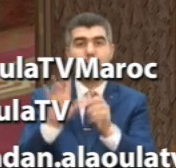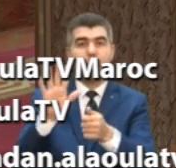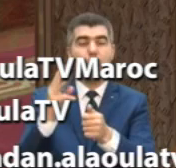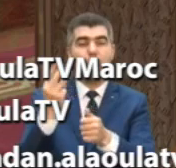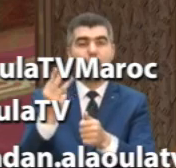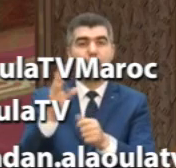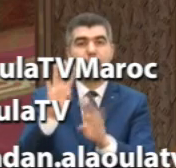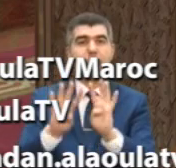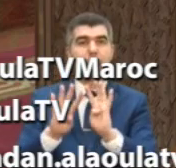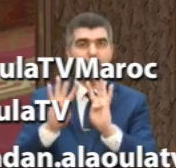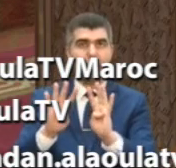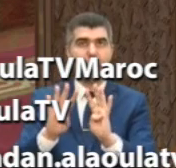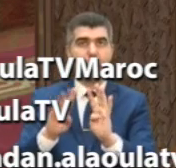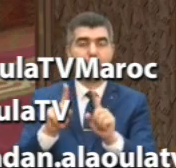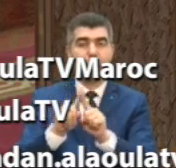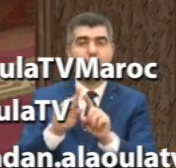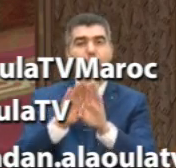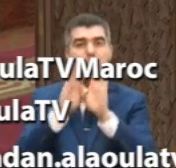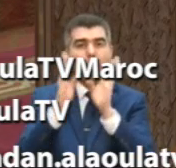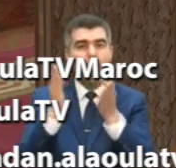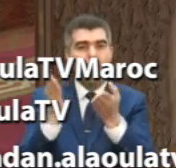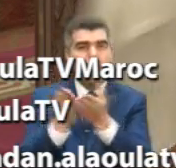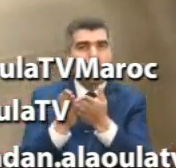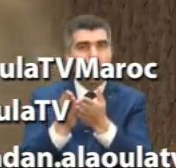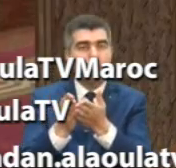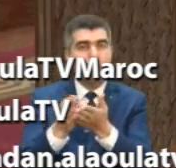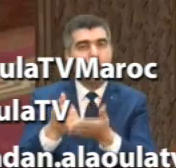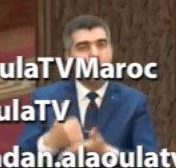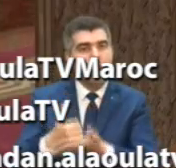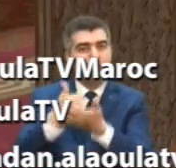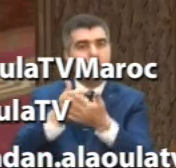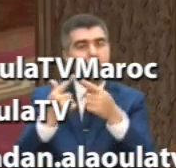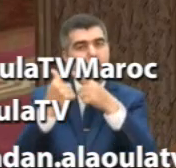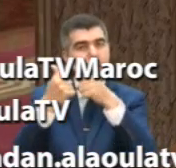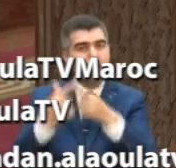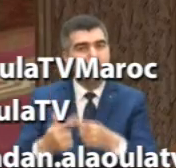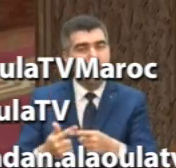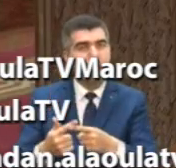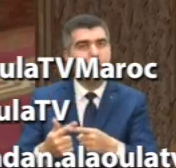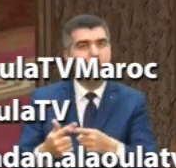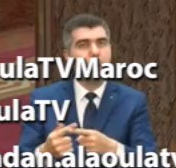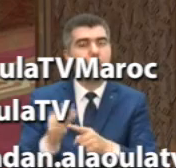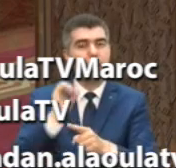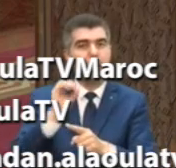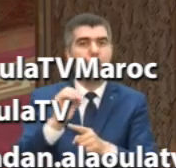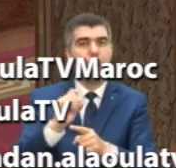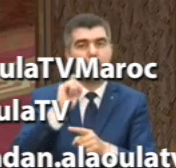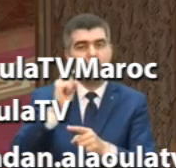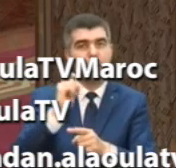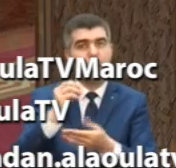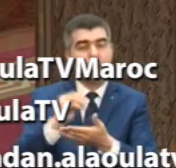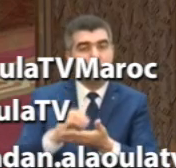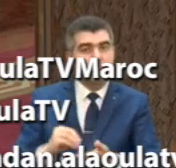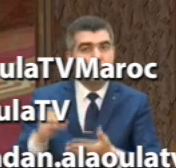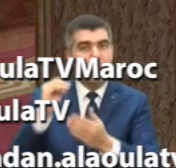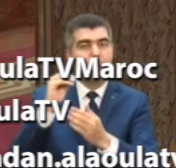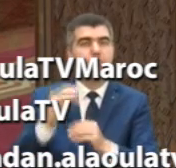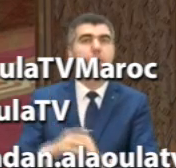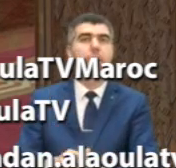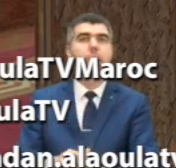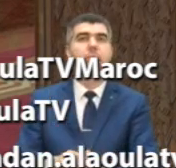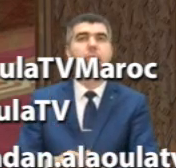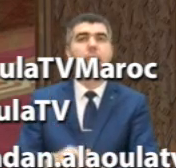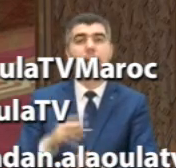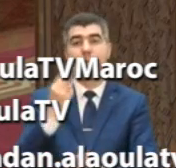التعويض الإجمالي باش يقع الرفع ديال السقف ديال الدخل اللي كتعطى على اساس هذه المنحه